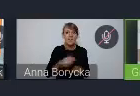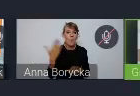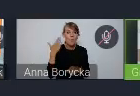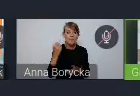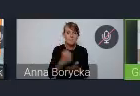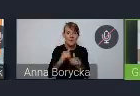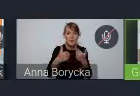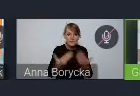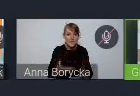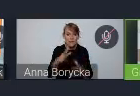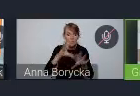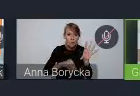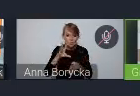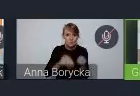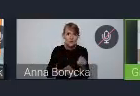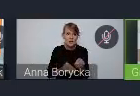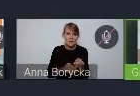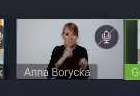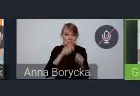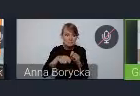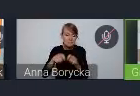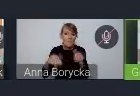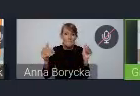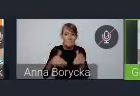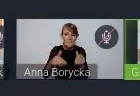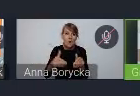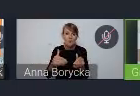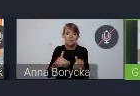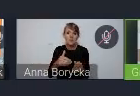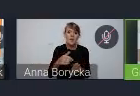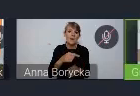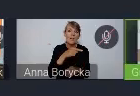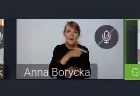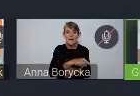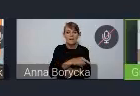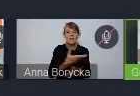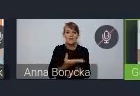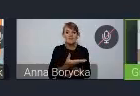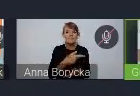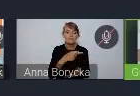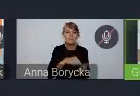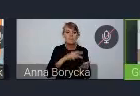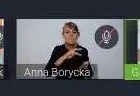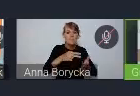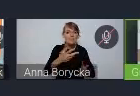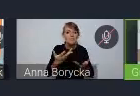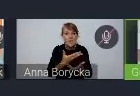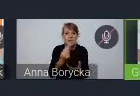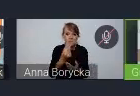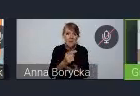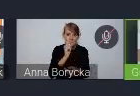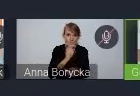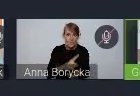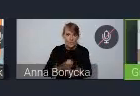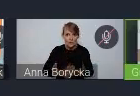sprawozdania z wykonania budżetu, sprawdzamy, czy może gdzieś jest wykonanie wyższe niż zakładany plan. Być może mamy